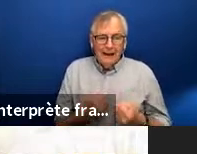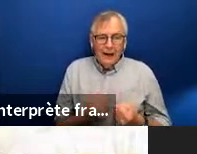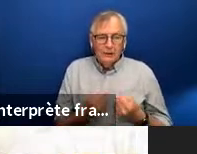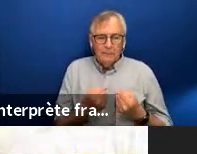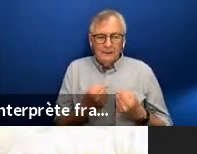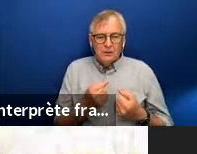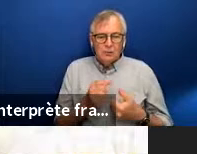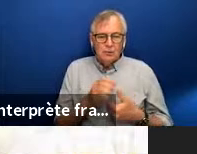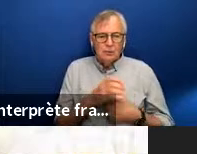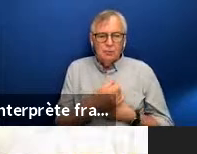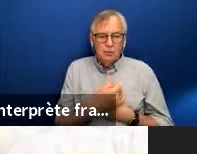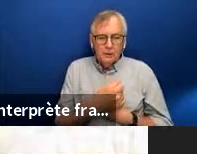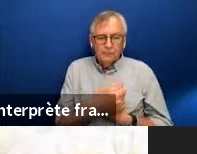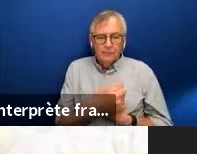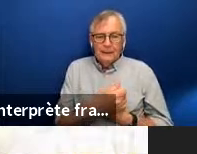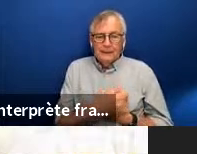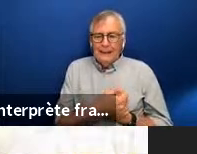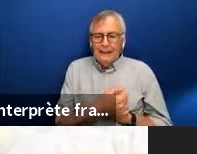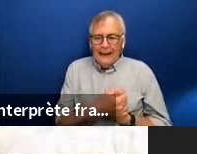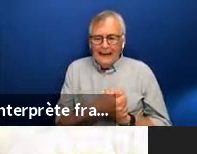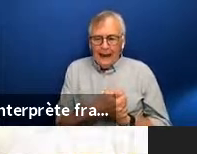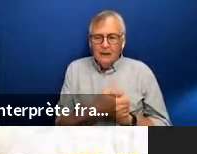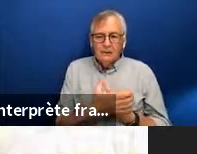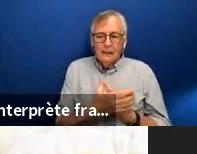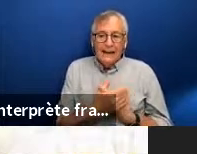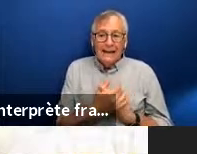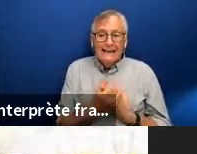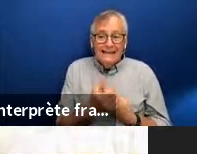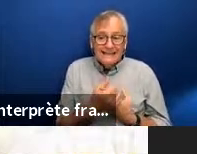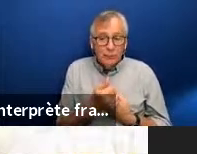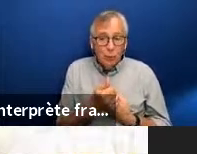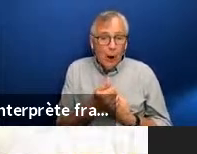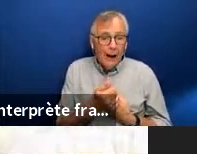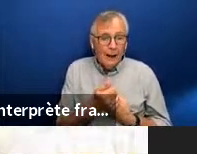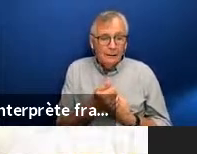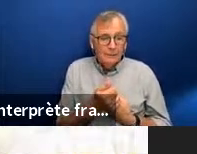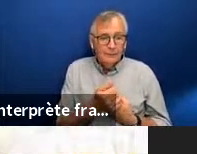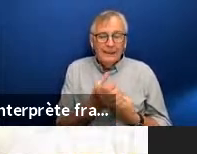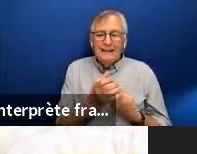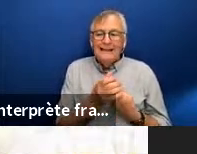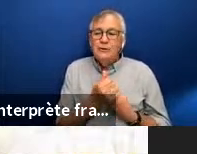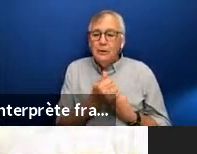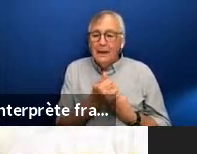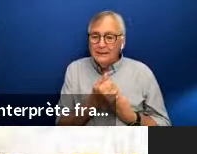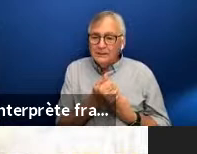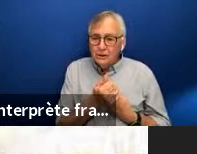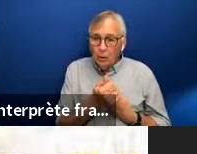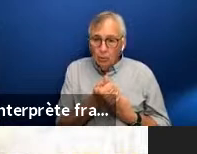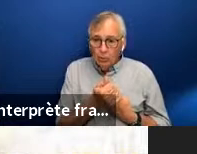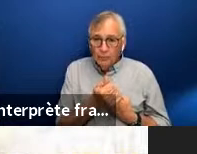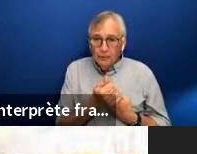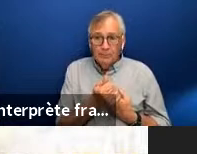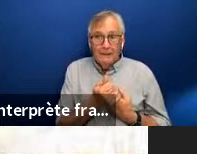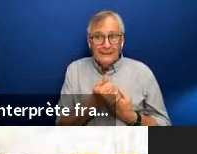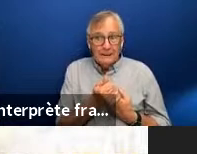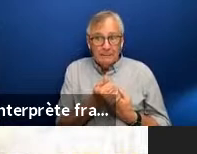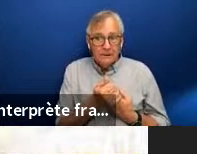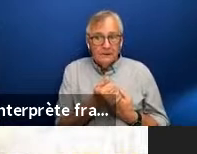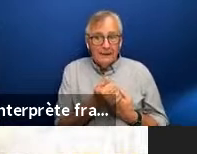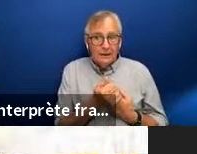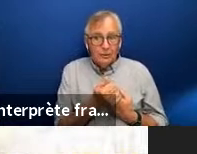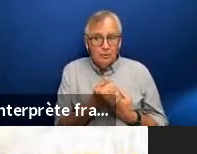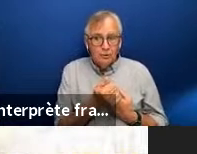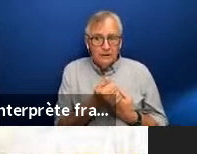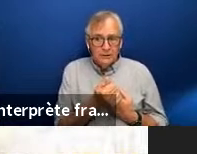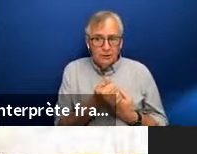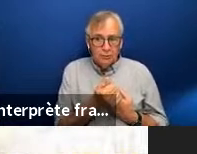les valeurs des personnes sourdes, la langue, l'histoire, l'éducation ont une place importante